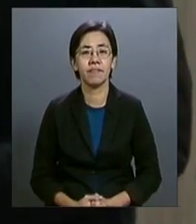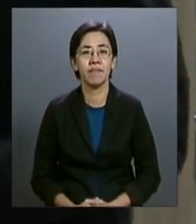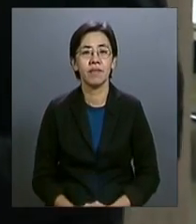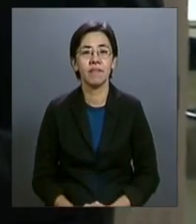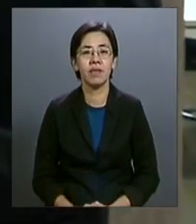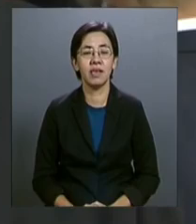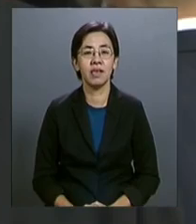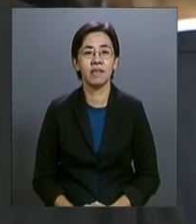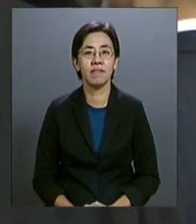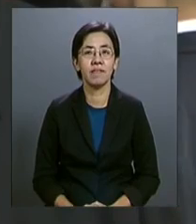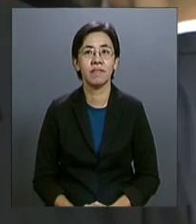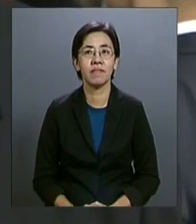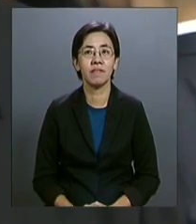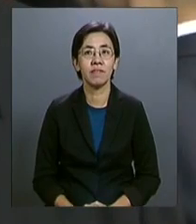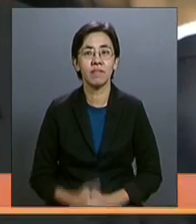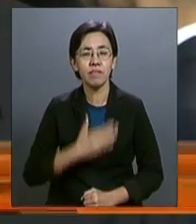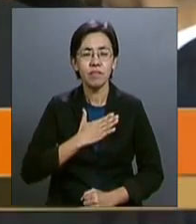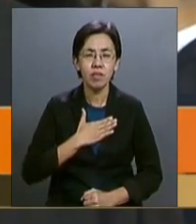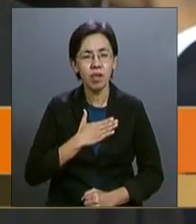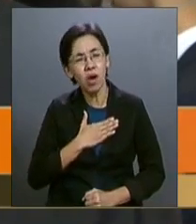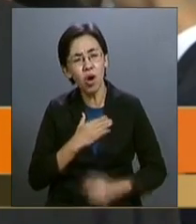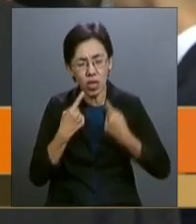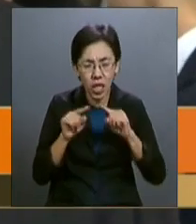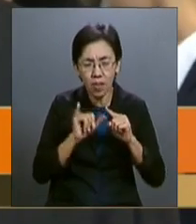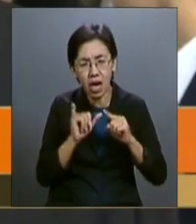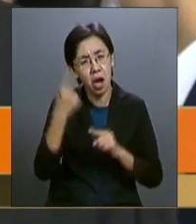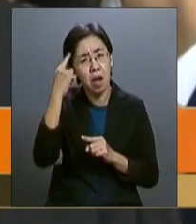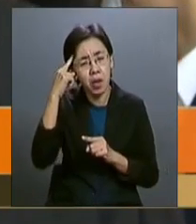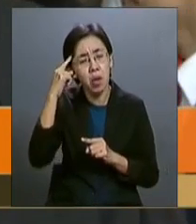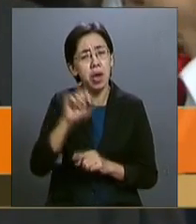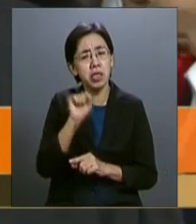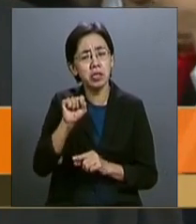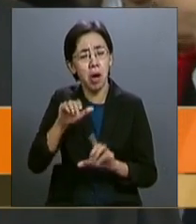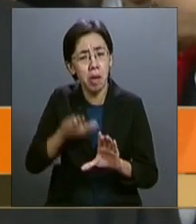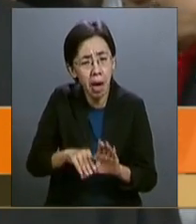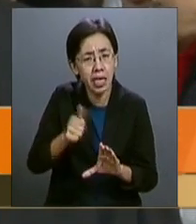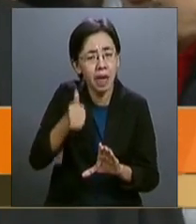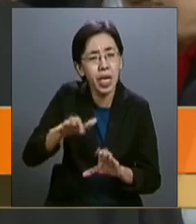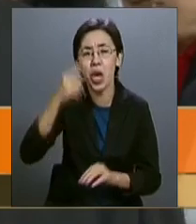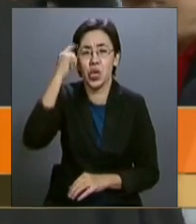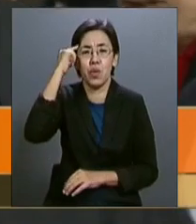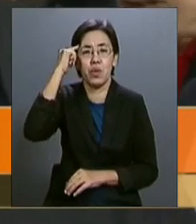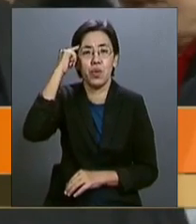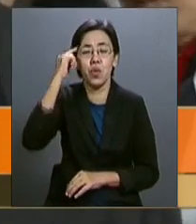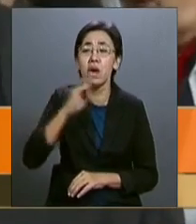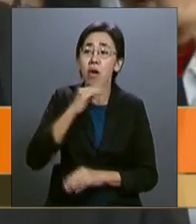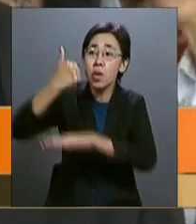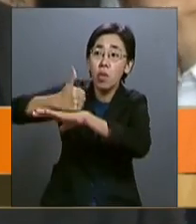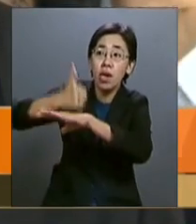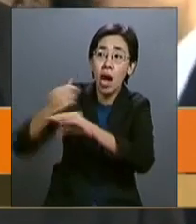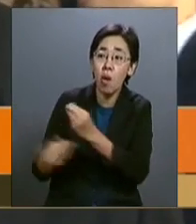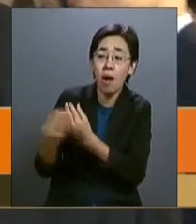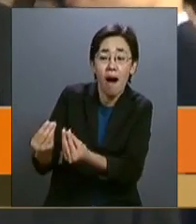คือเรายังไม่สามารถตอบได้ว่าเราจะมีโอกาสได้ลงส.ส.ไหมนะครับแต่ถ้าเกิดว่าผู้ใหญ่ให้โอกาสเนี่ยจะเ